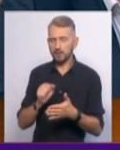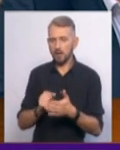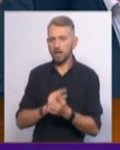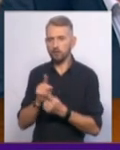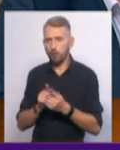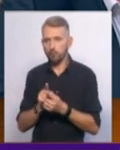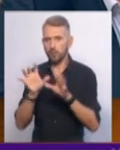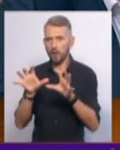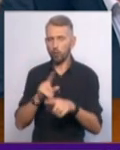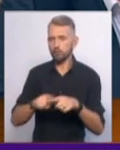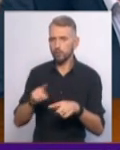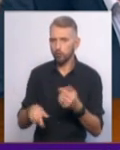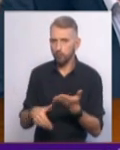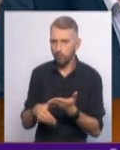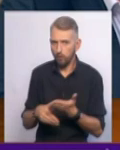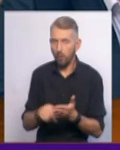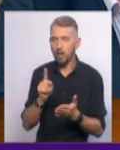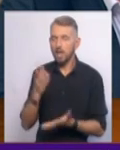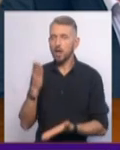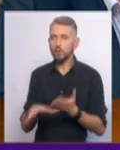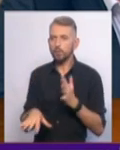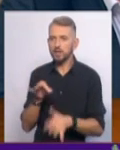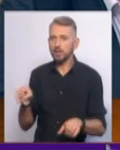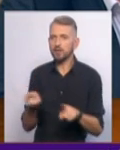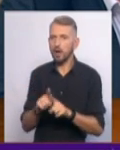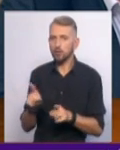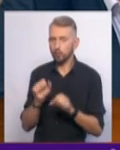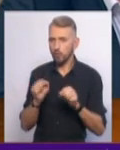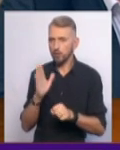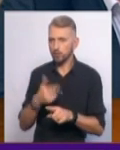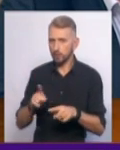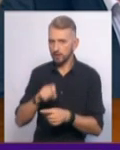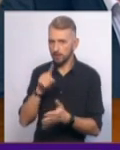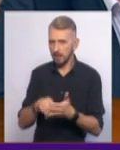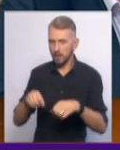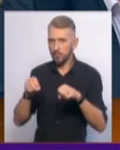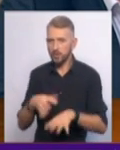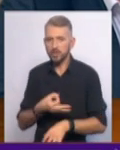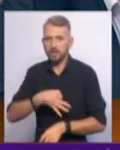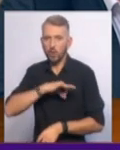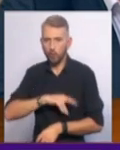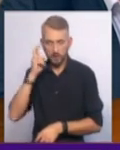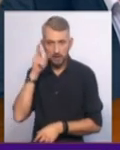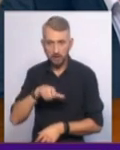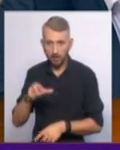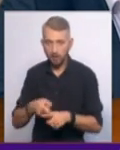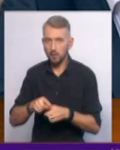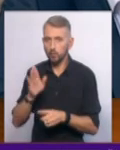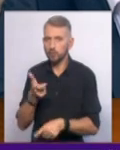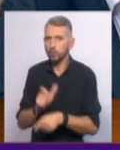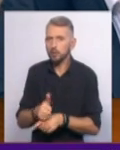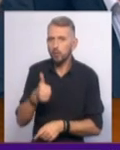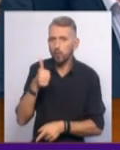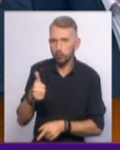швидку допомогу. Але якщо вийде так, що можна буде це питання вирішити саме на користь киян, це буде дуже хороший і дуже